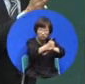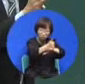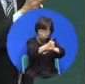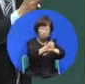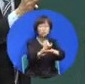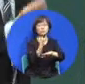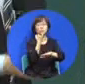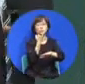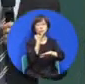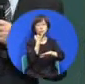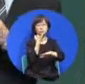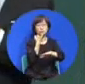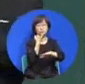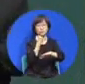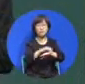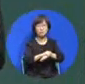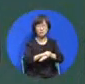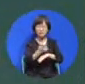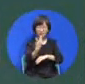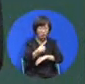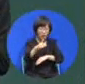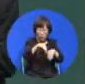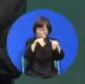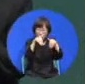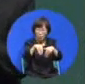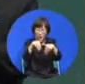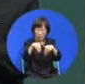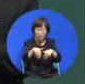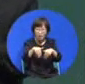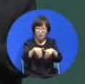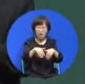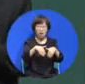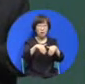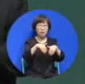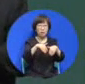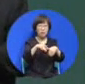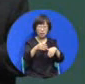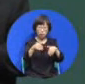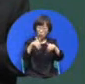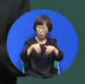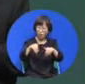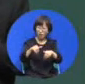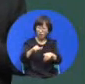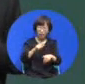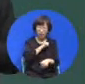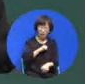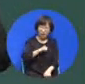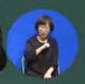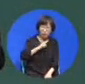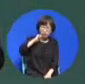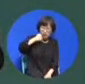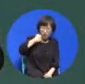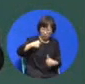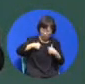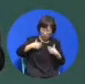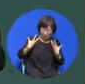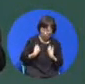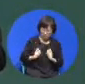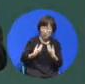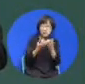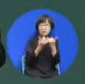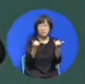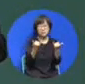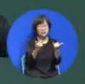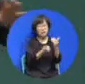even if you have success. 노예로 가서 못 견디는 사람은 성공해도 무너져요. Now there are people 그렇죠. who